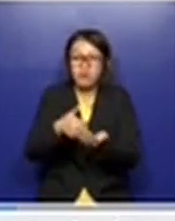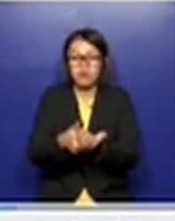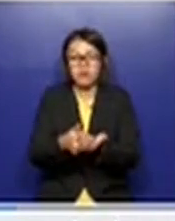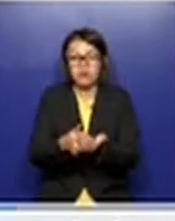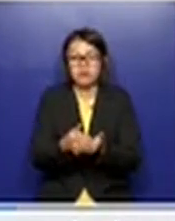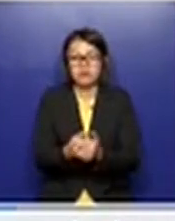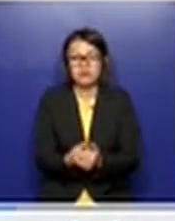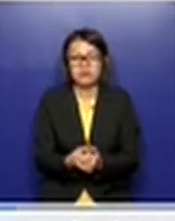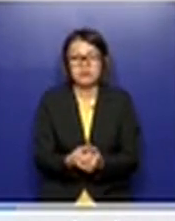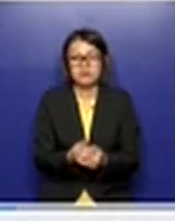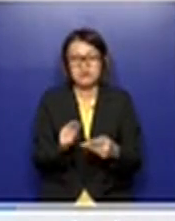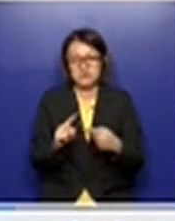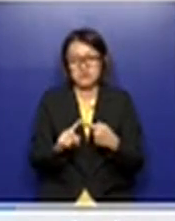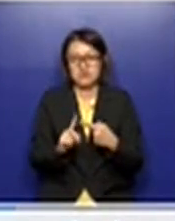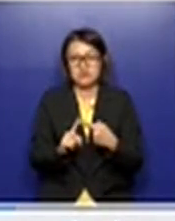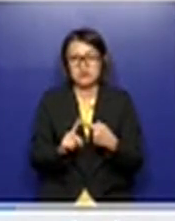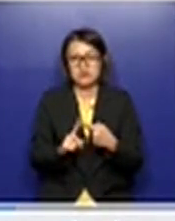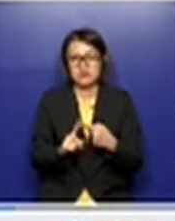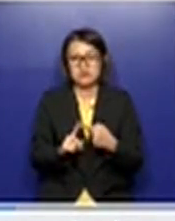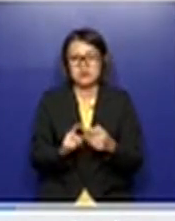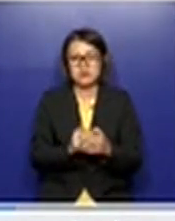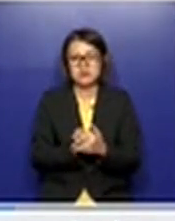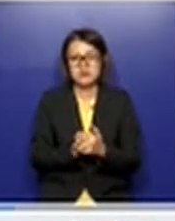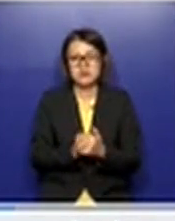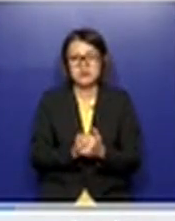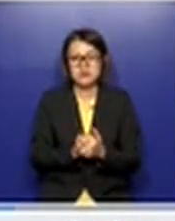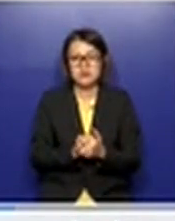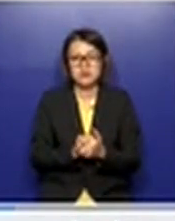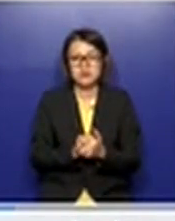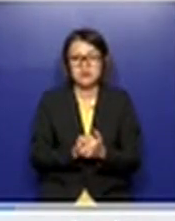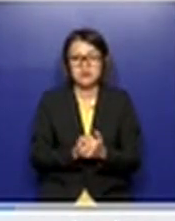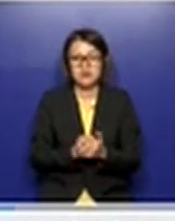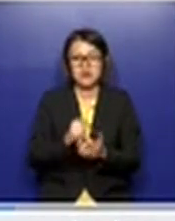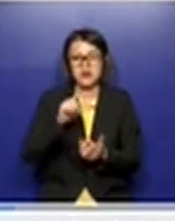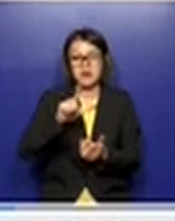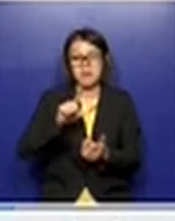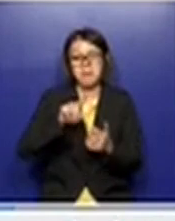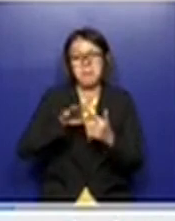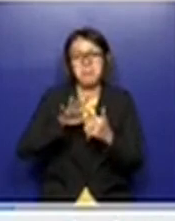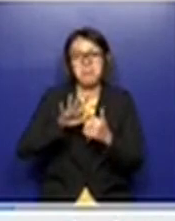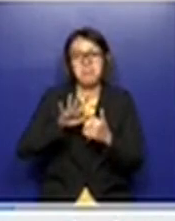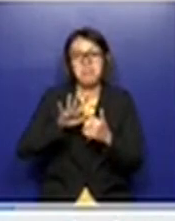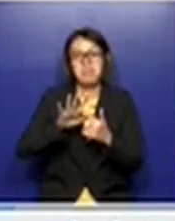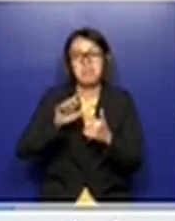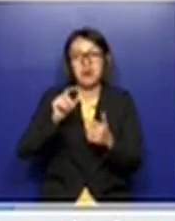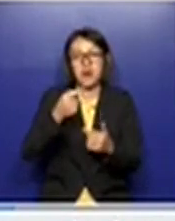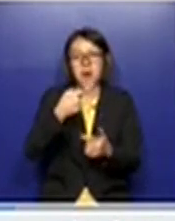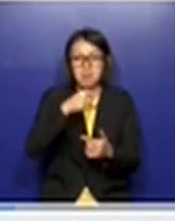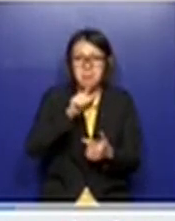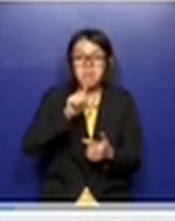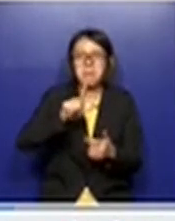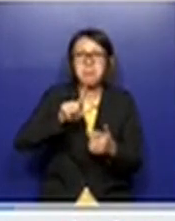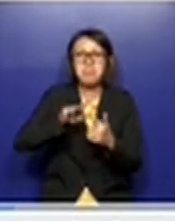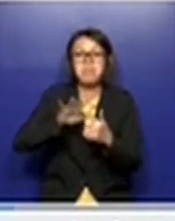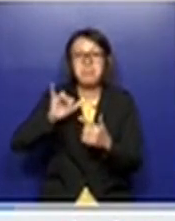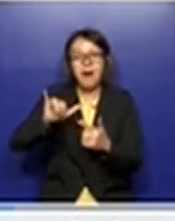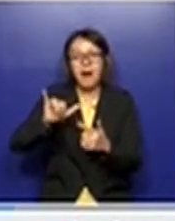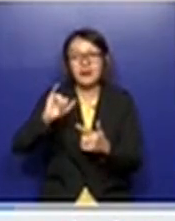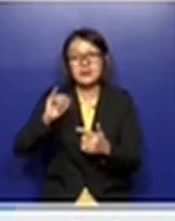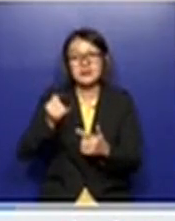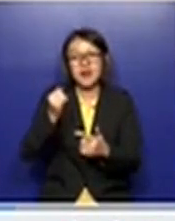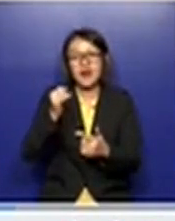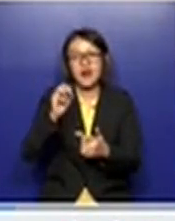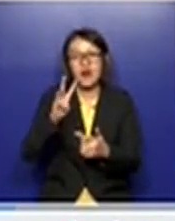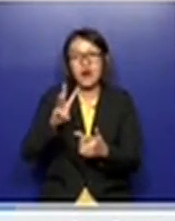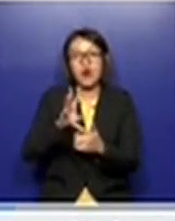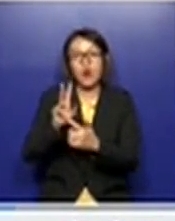1รายการปลายจวักเนี่ยผมให้รางวัลท่านไม่แน่ใจว่าท่านได้รับรางวัลผมไม่ดูรายละเอียดแต่ว่าสำหรับผม